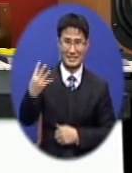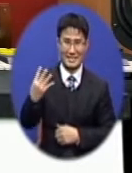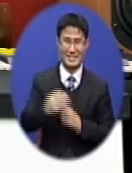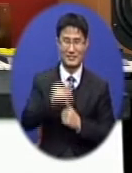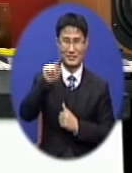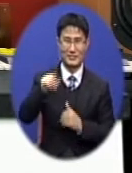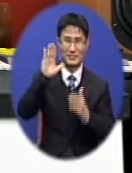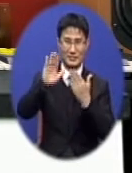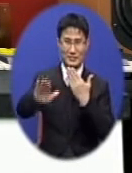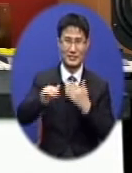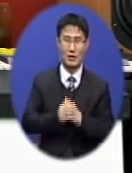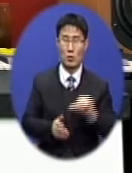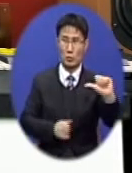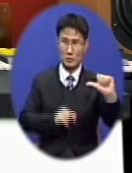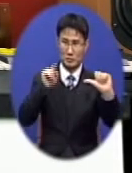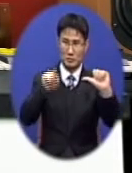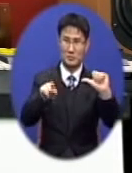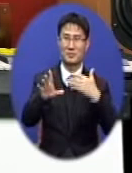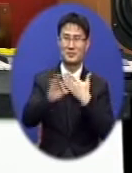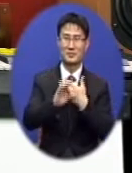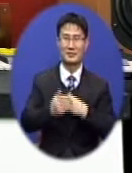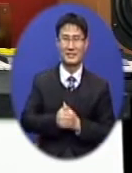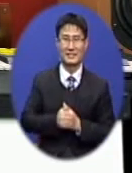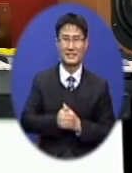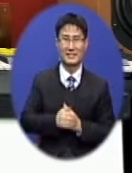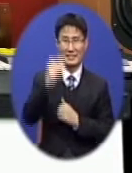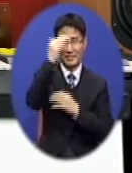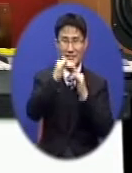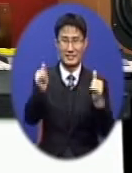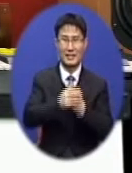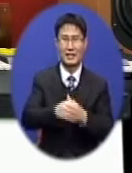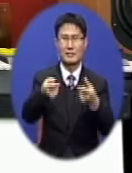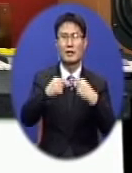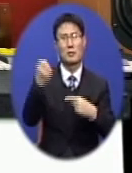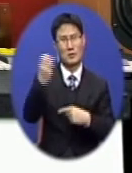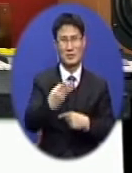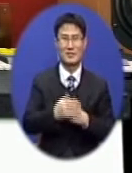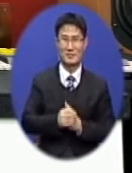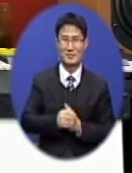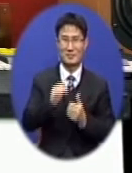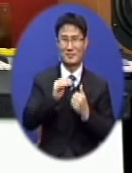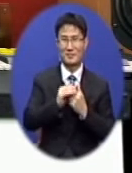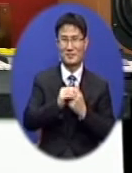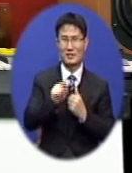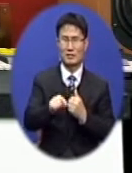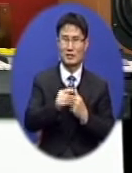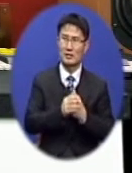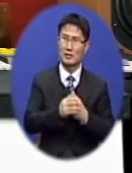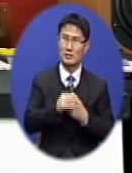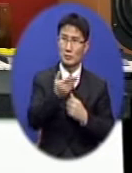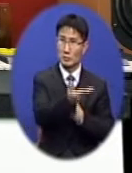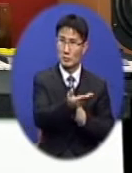060-608-1004번 누르시고 네. 5번을 누르시면 시청자 심사 참여 번호예요. 네. 아, 2번 임진강이